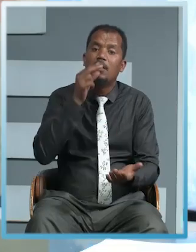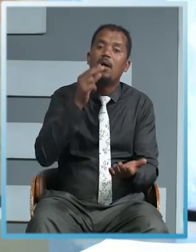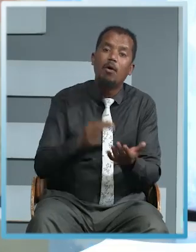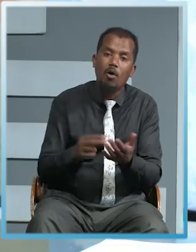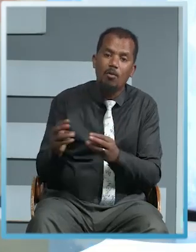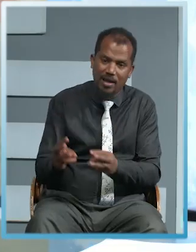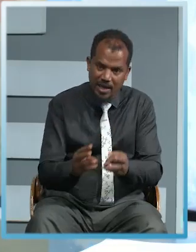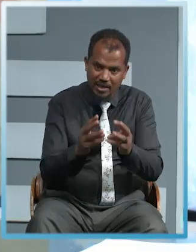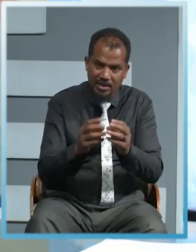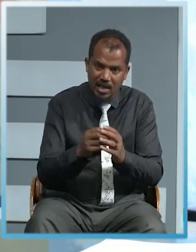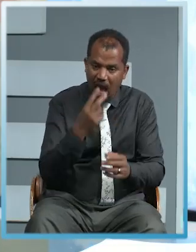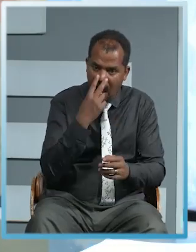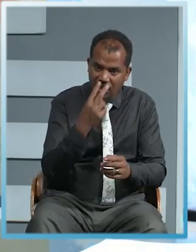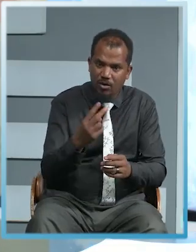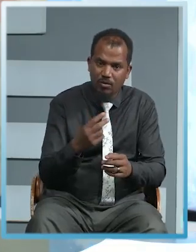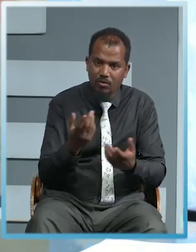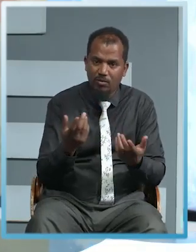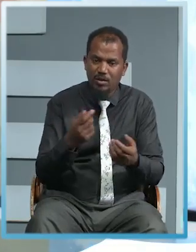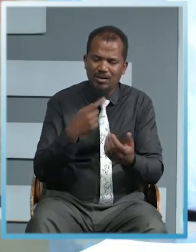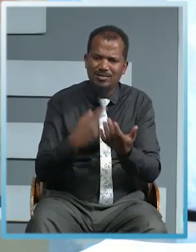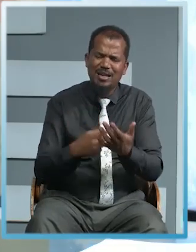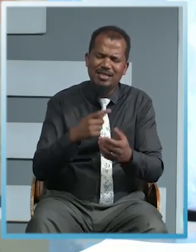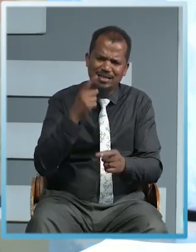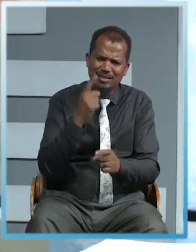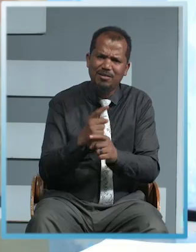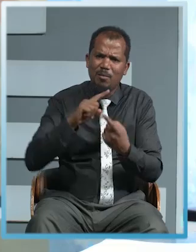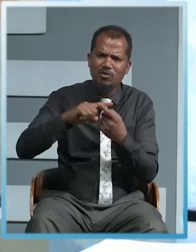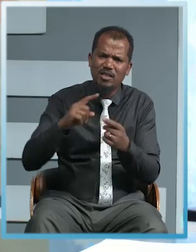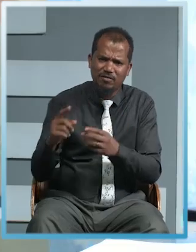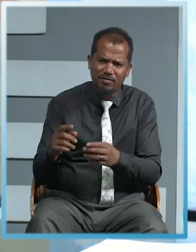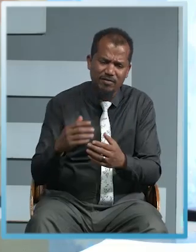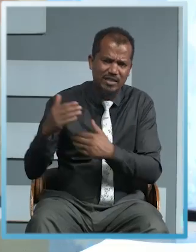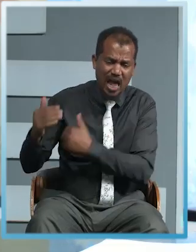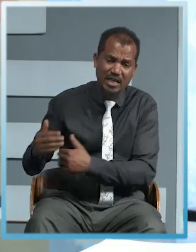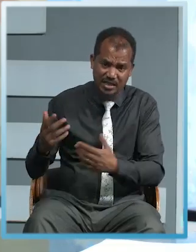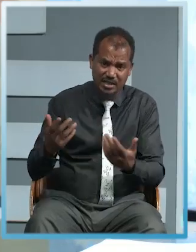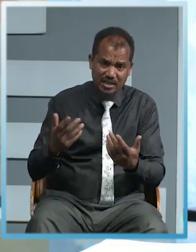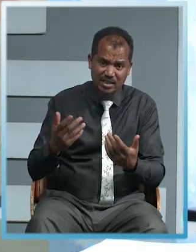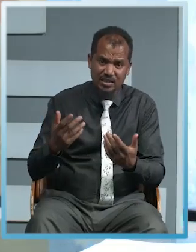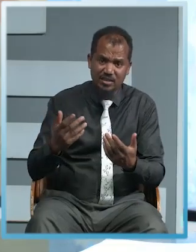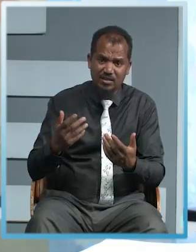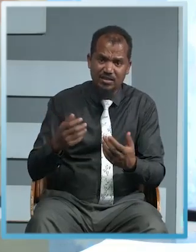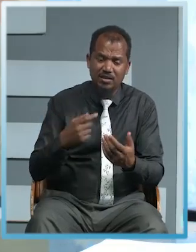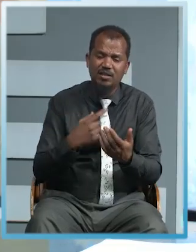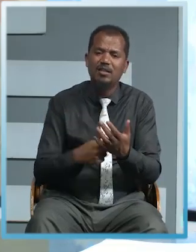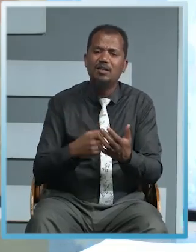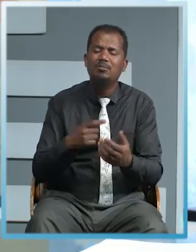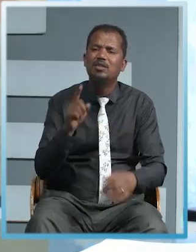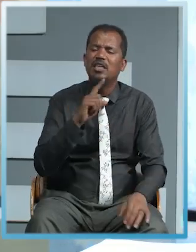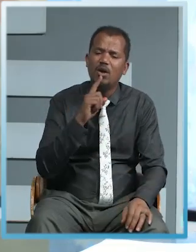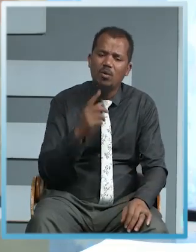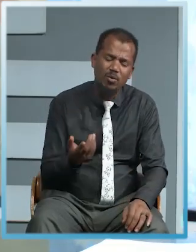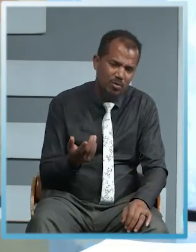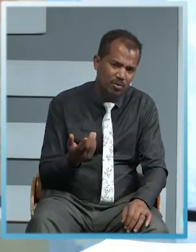በበጎ መንገድ አይተነው ቱ ኢር ኦን ዘ ፖዚቲቭ ሳይድ የሚባለው ነው በእንግሊዝኛው until further appearance